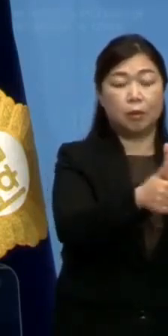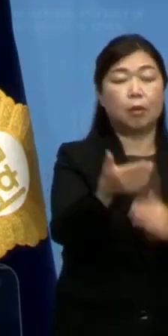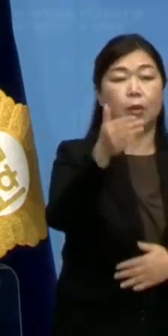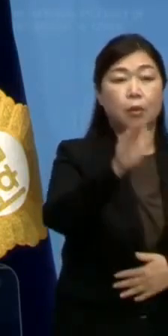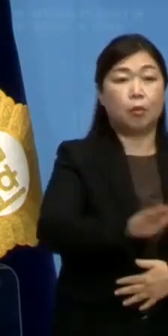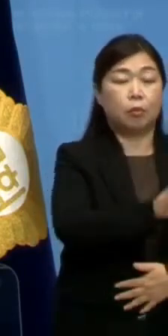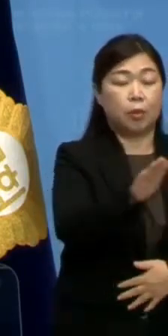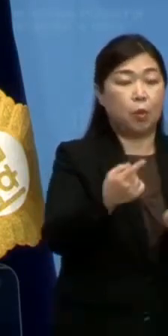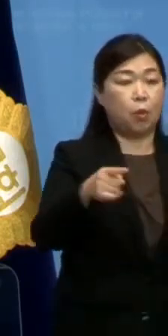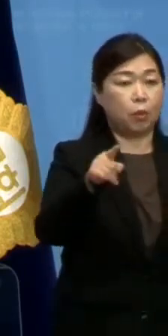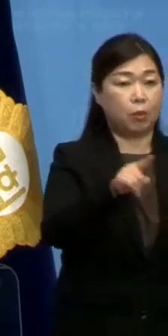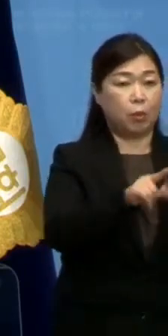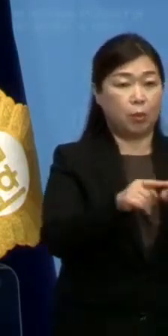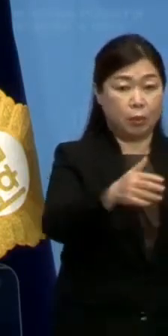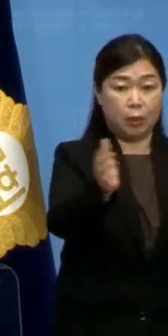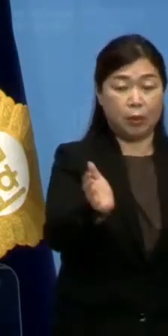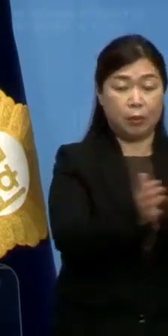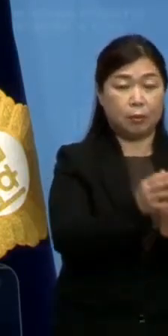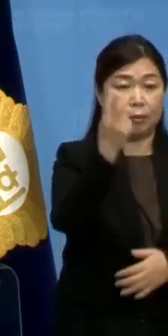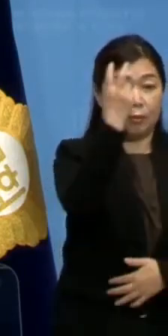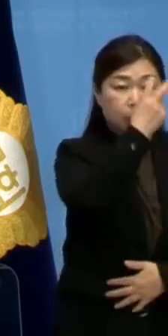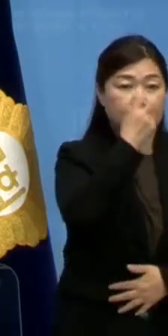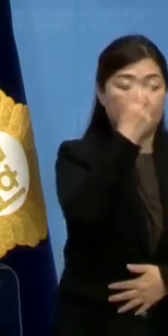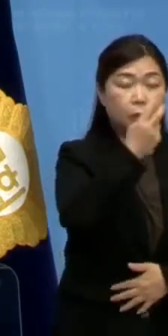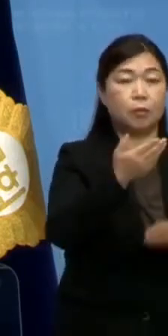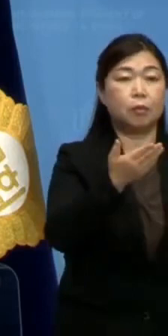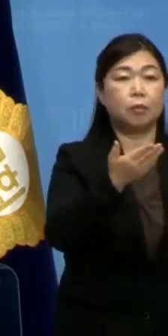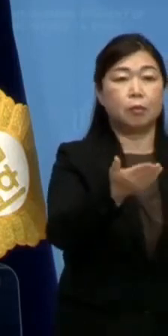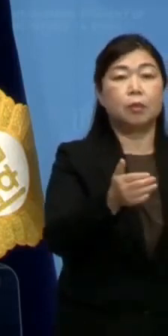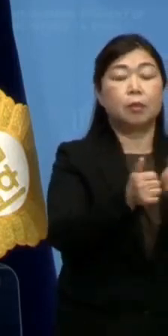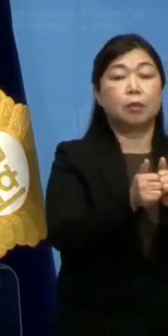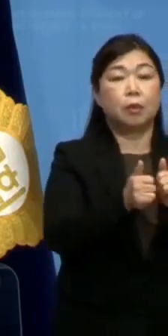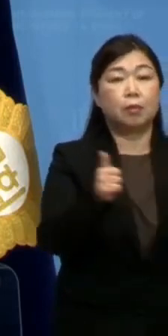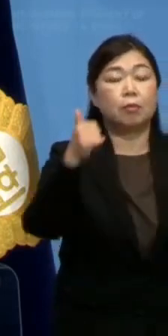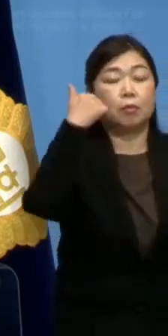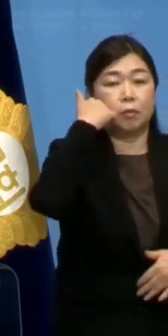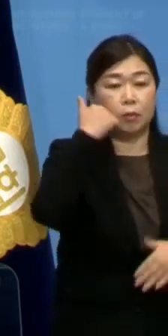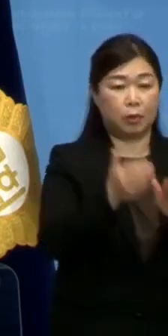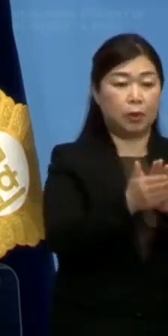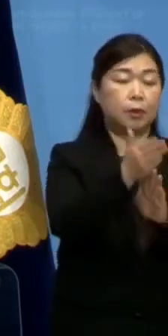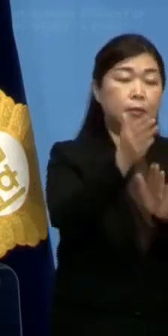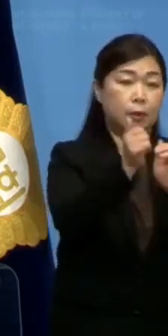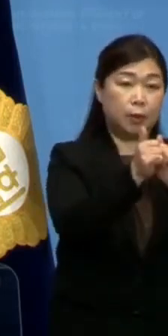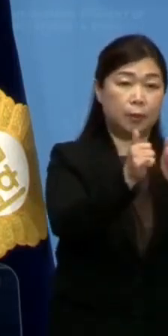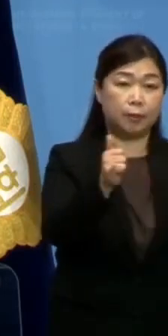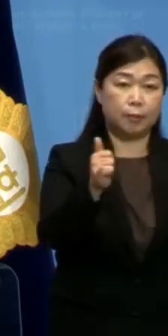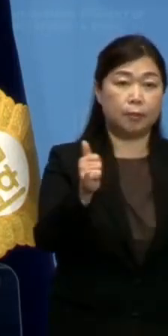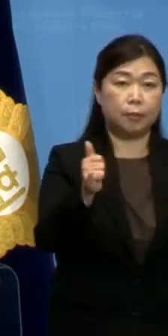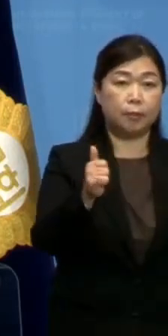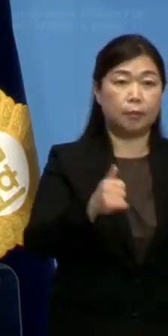그래도 우리 공동체를 지켜온 일상의 영웅은 바로 시민들이었습니다.